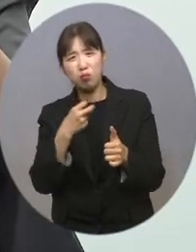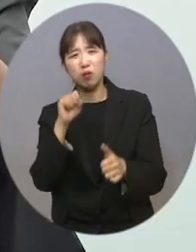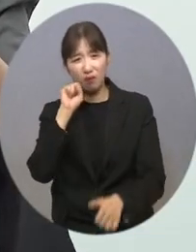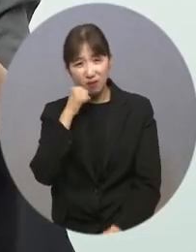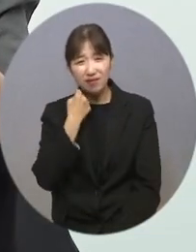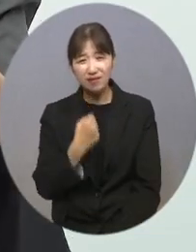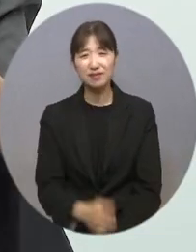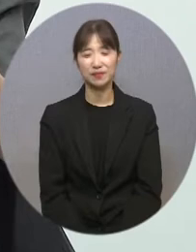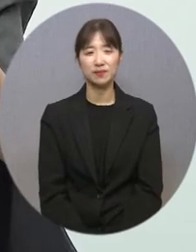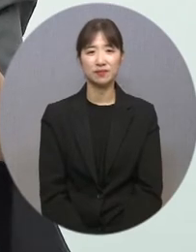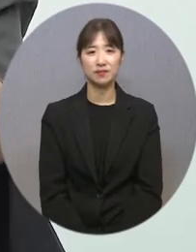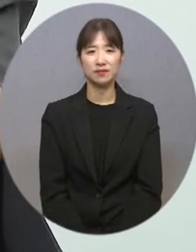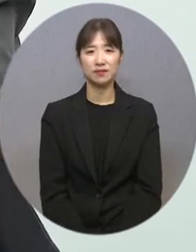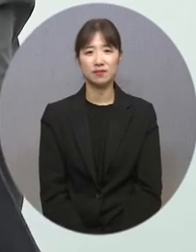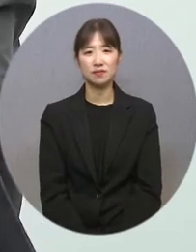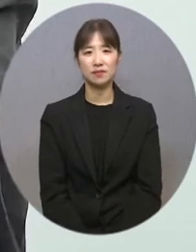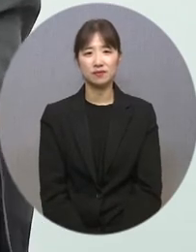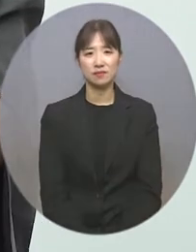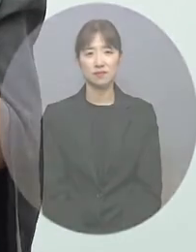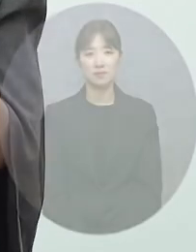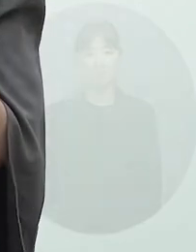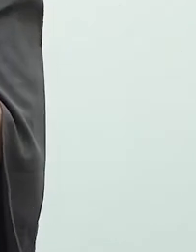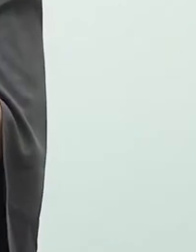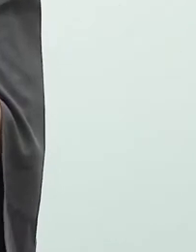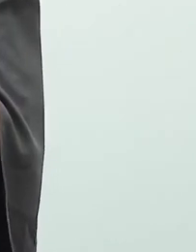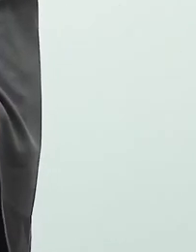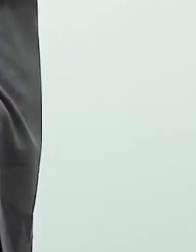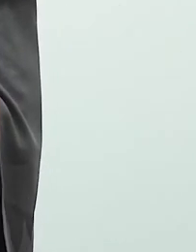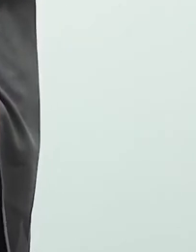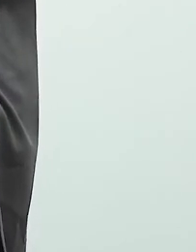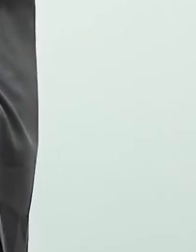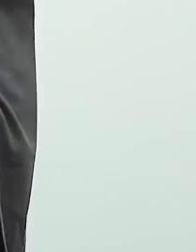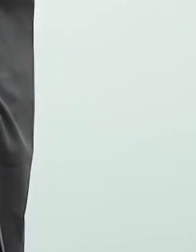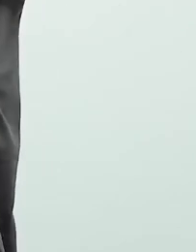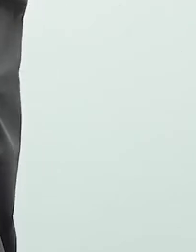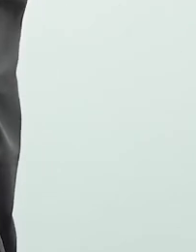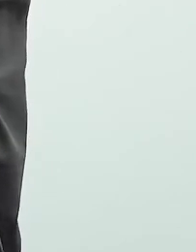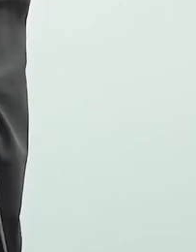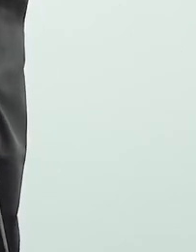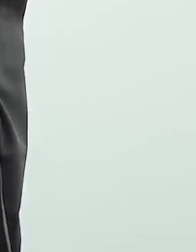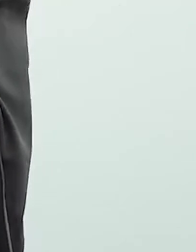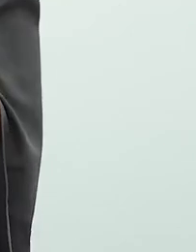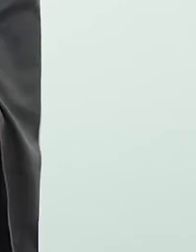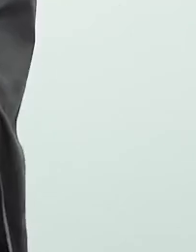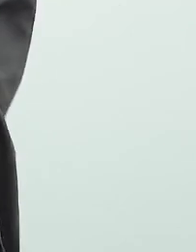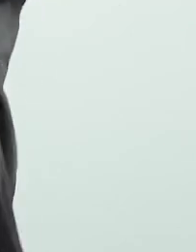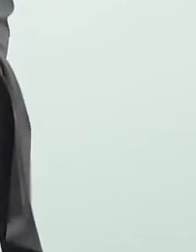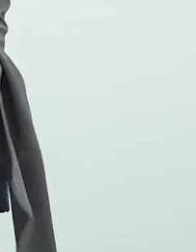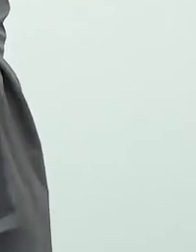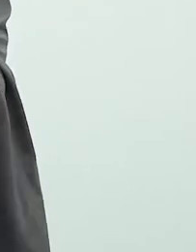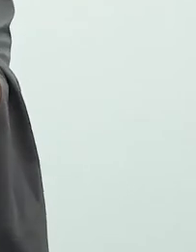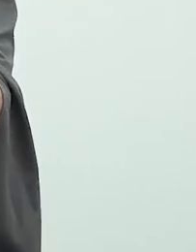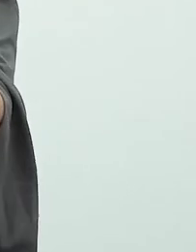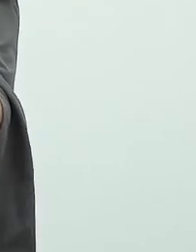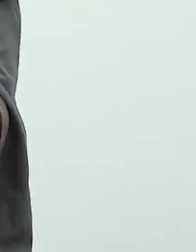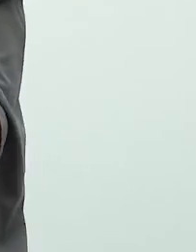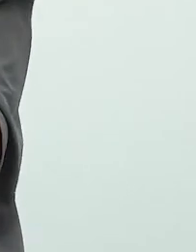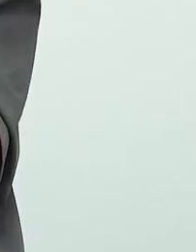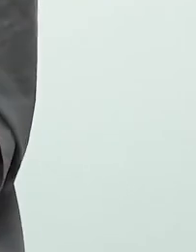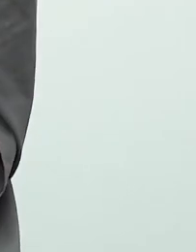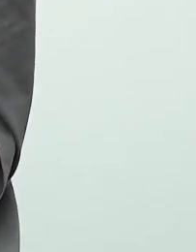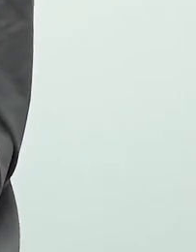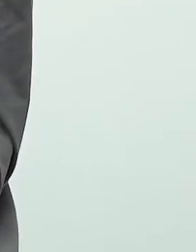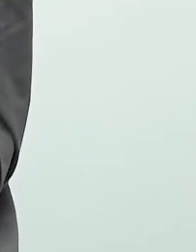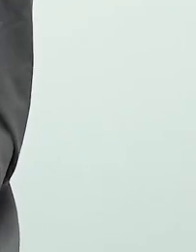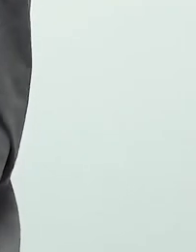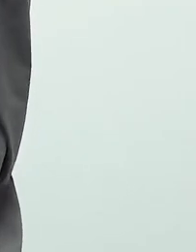그리고 사실은 미리미리 사실을 핸드 포맨 무어를 제가 사실은 좀 하고 싶은거 를 미리 전력이 정해서 보여